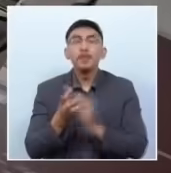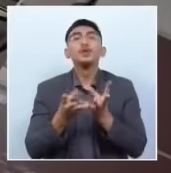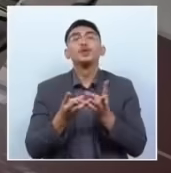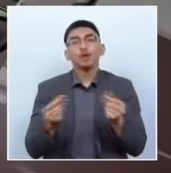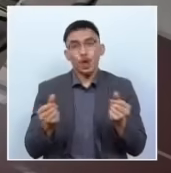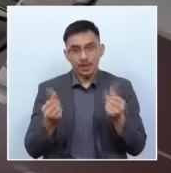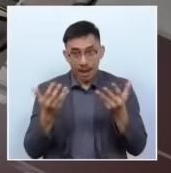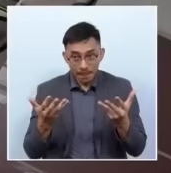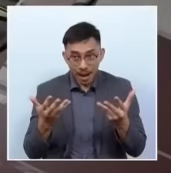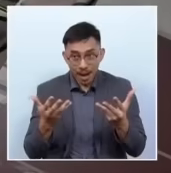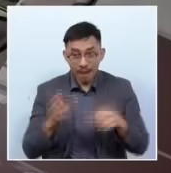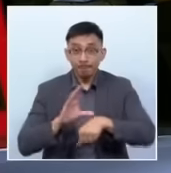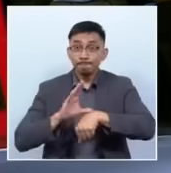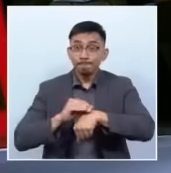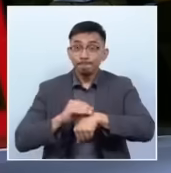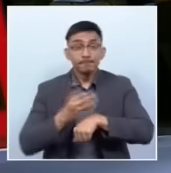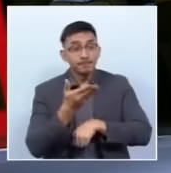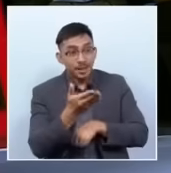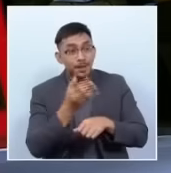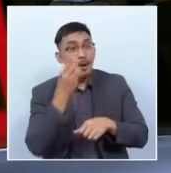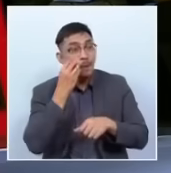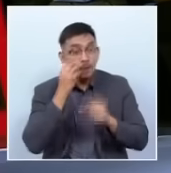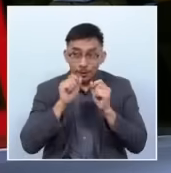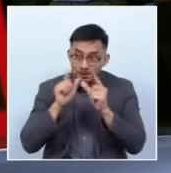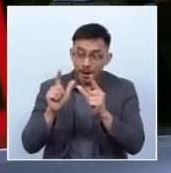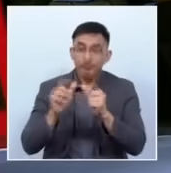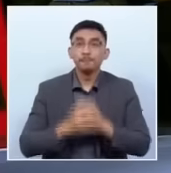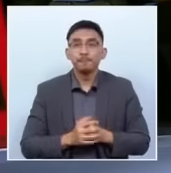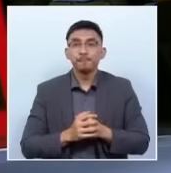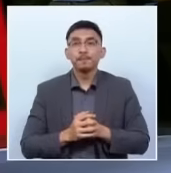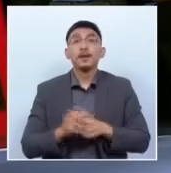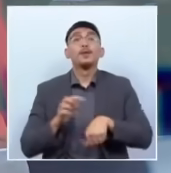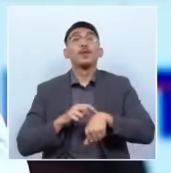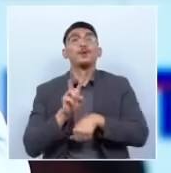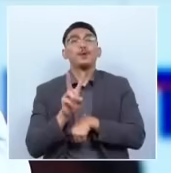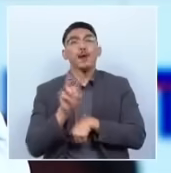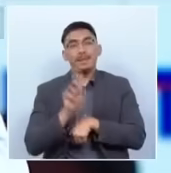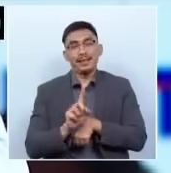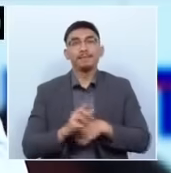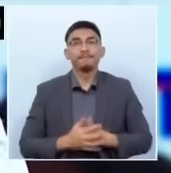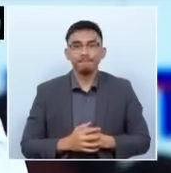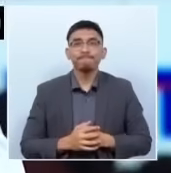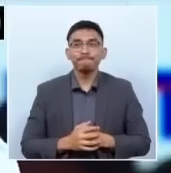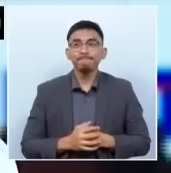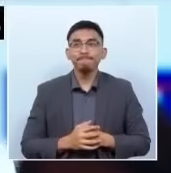apaab silak untuk menjawab pertanyaan dari Pak ganjaraktu Bapak menit silak Jadi Pak